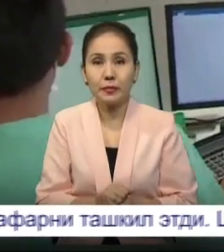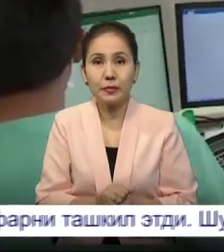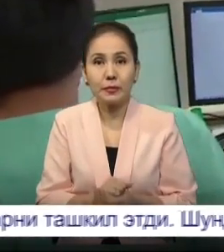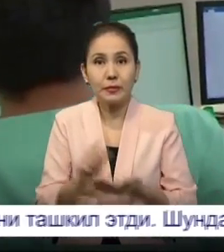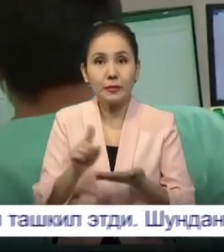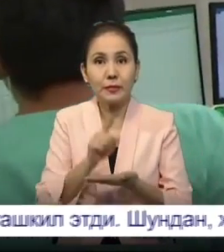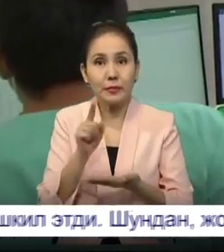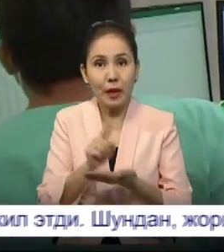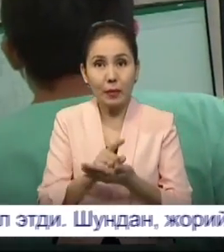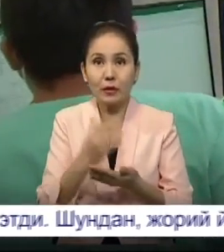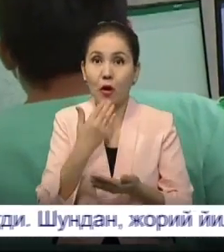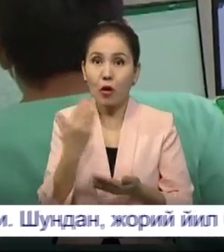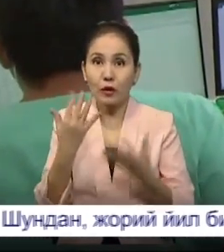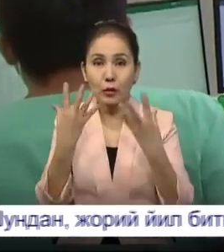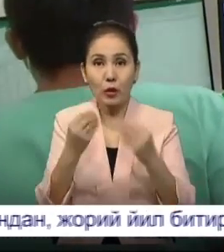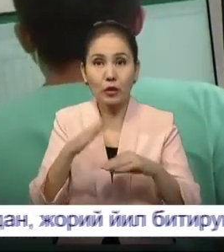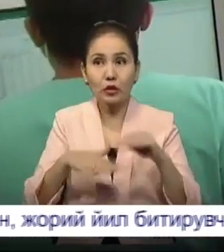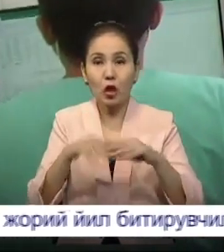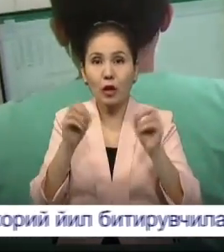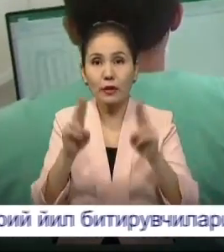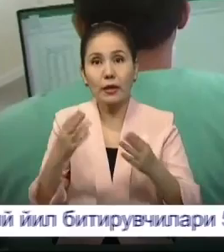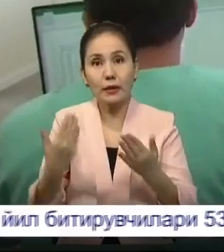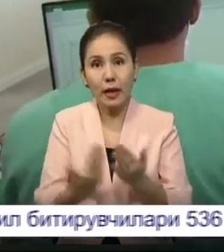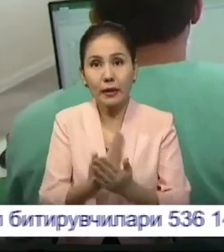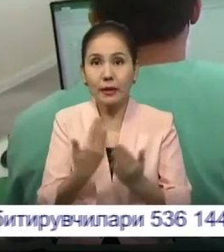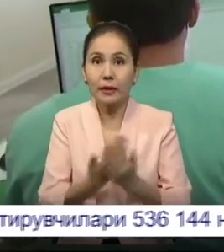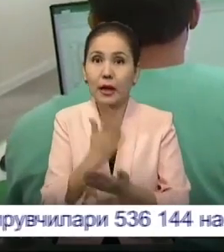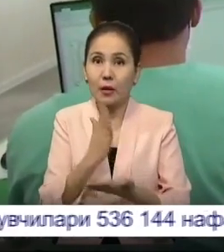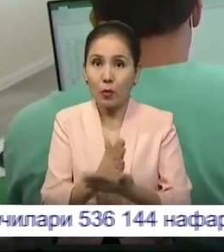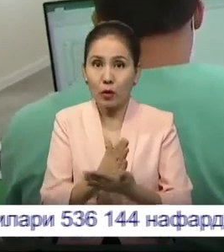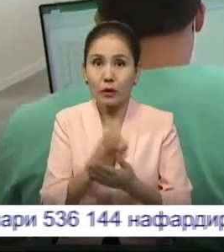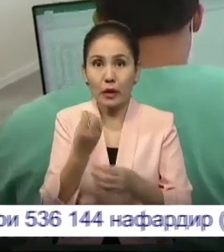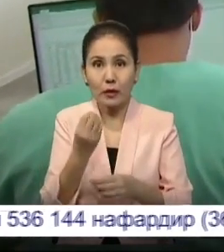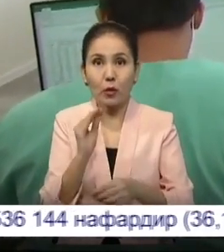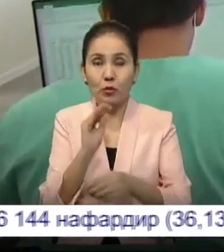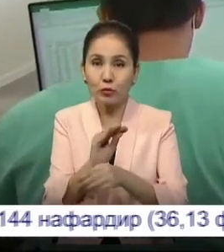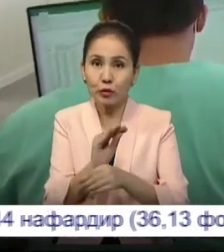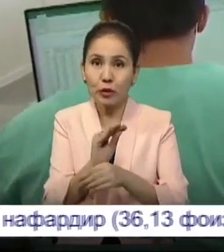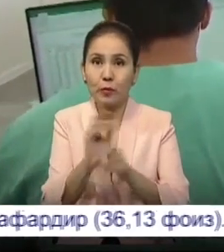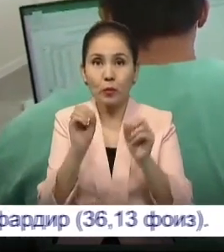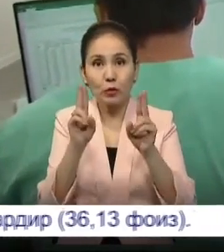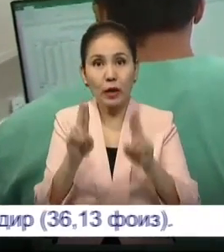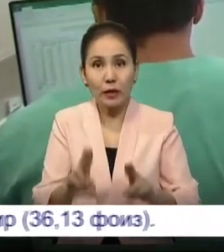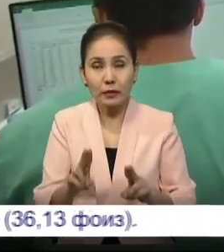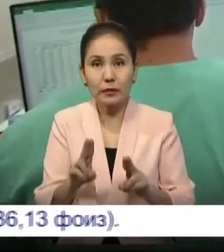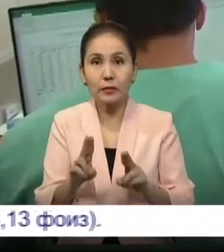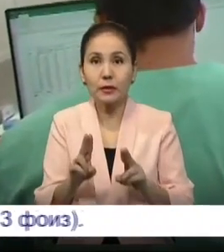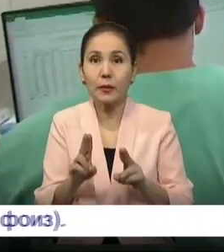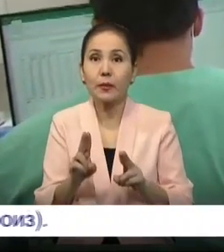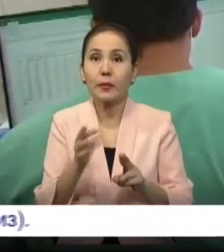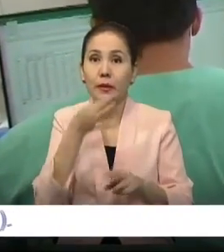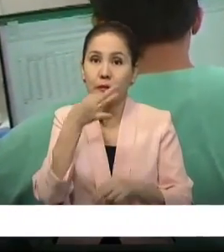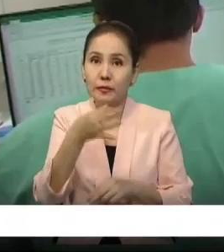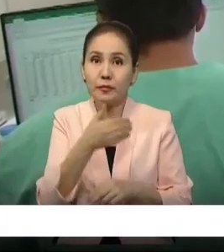Albatta, oxirgi kunlarda sohada ancha yangiliklar bor va yana qo'shimcha ushbu mutaxassisimizga qo'shimcha sifatida